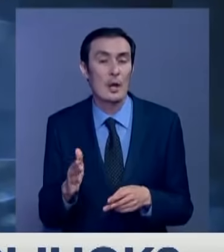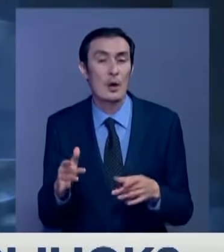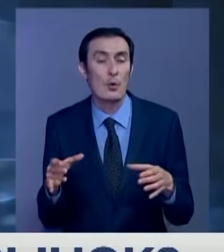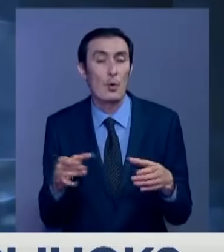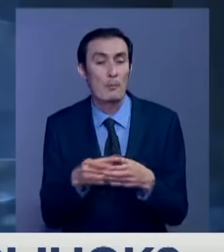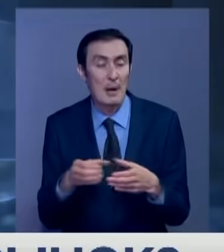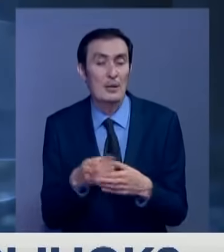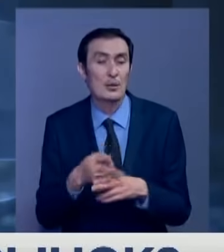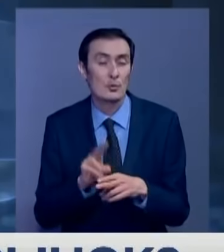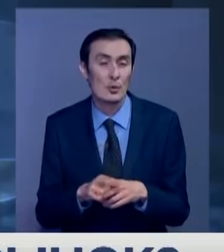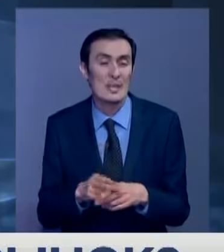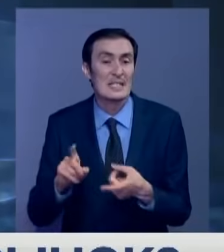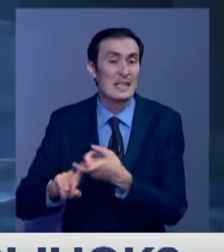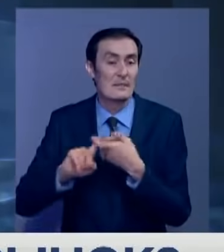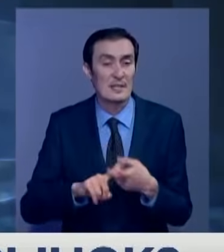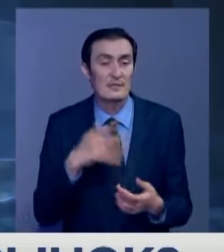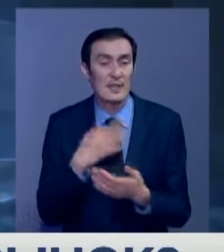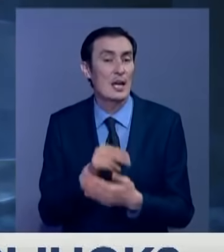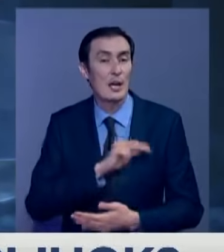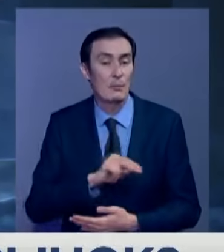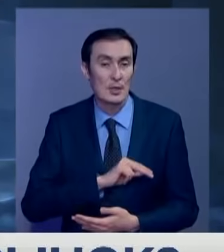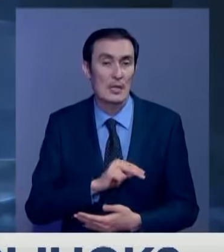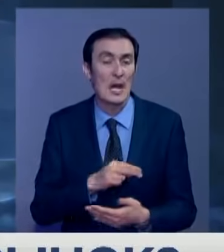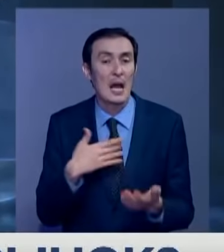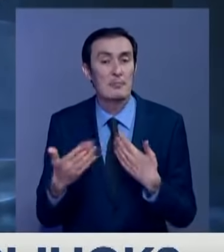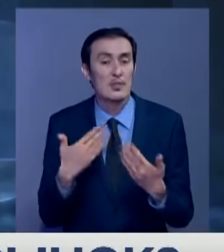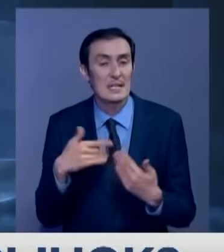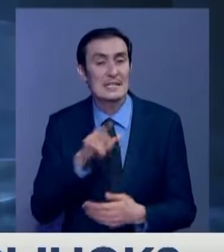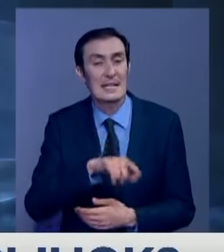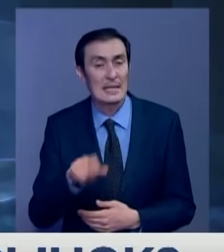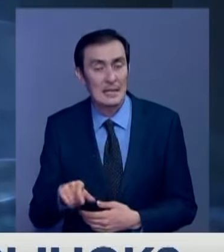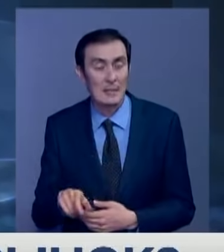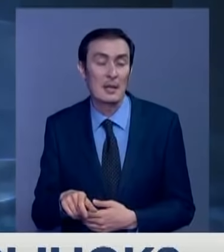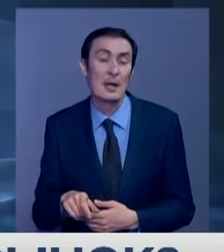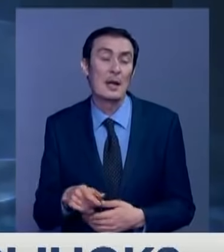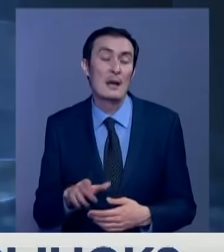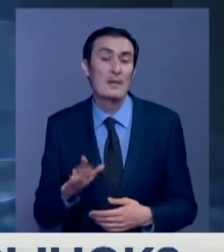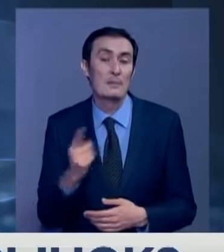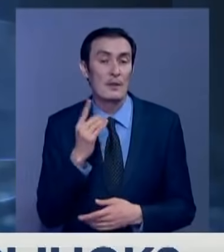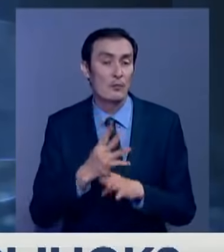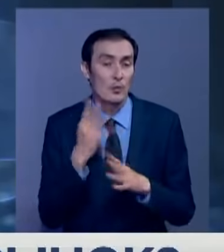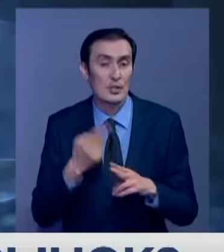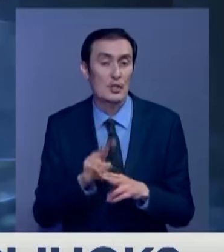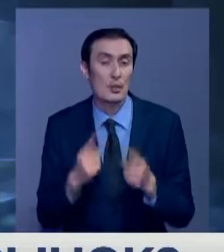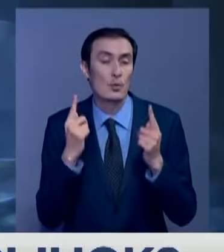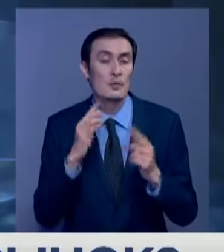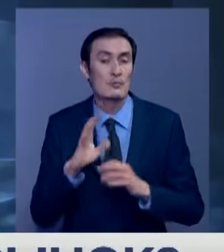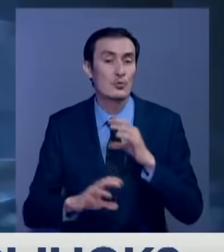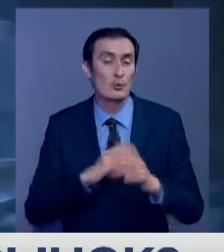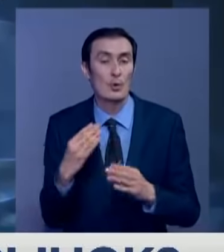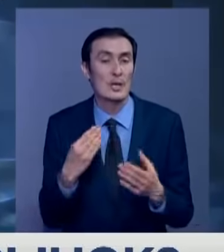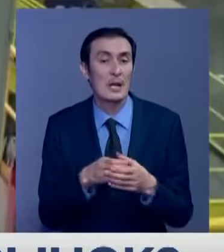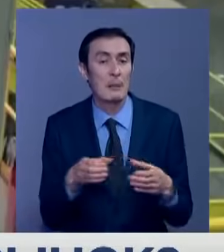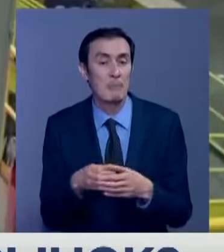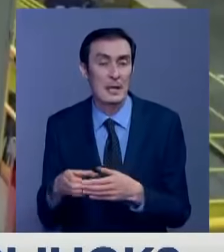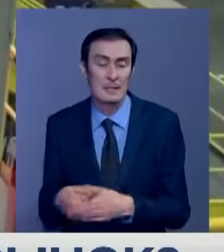IT-компании, которые существенно зависят в своей деятельности от общения с клиентами и партнерами. В первую очередь, крупные международные